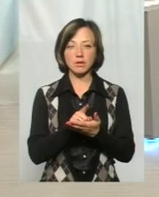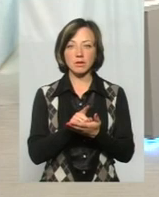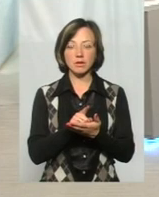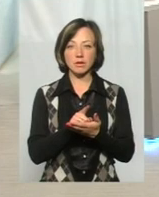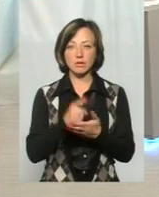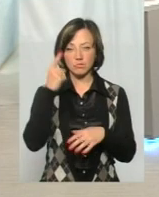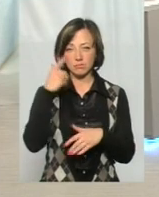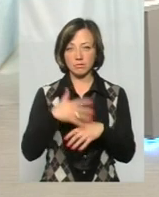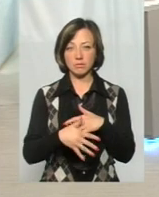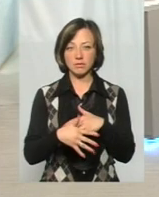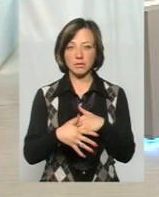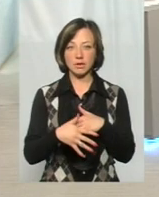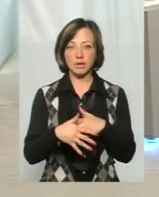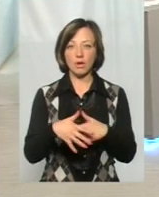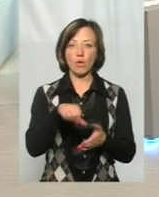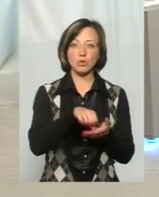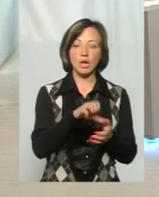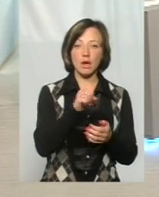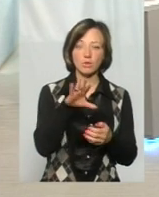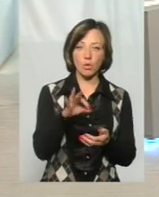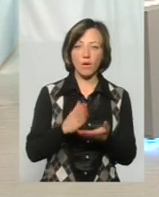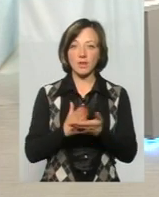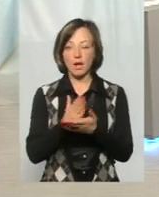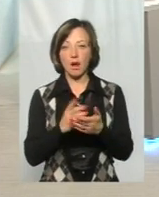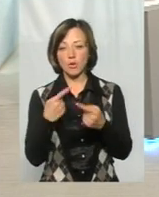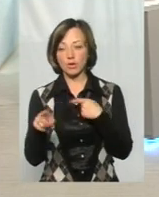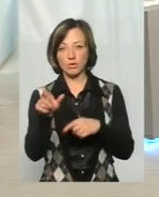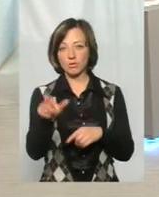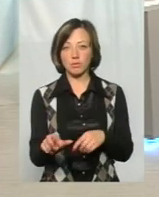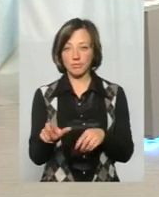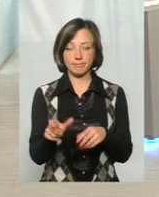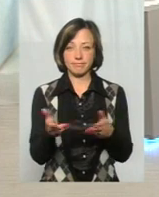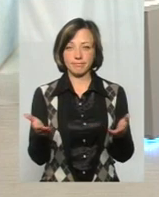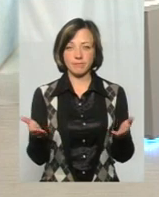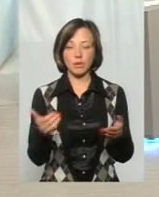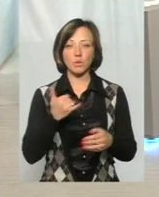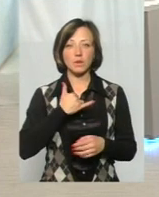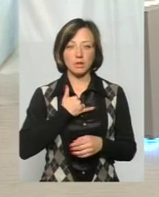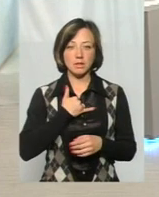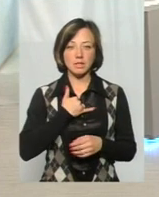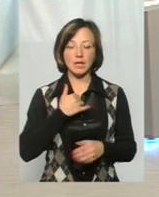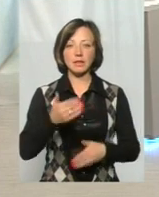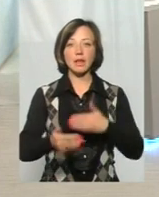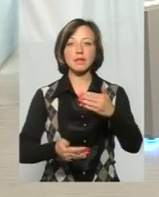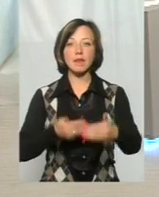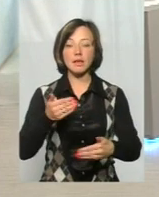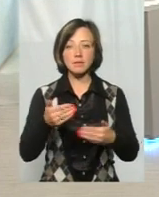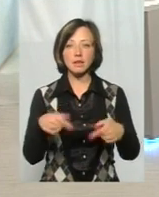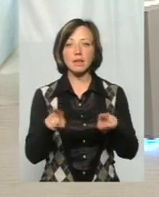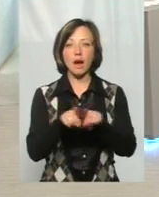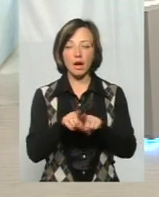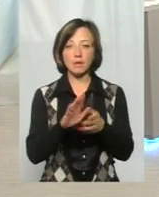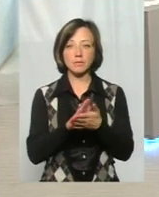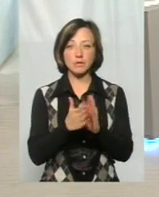рамки атовець, ветеран або інша особа. В нас тенденція складається